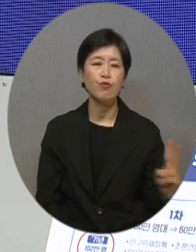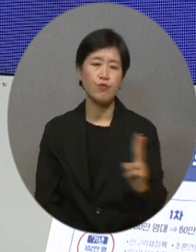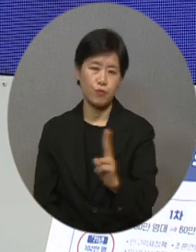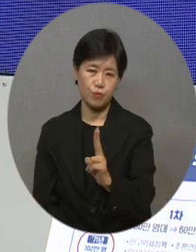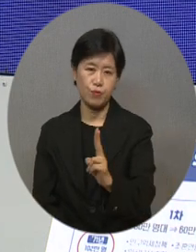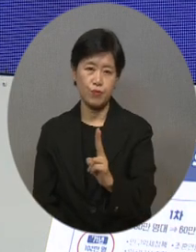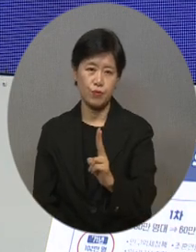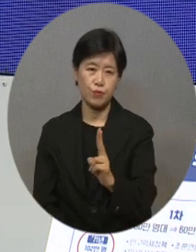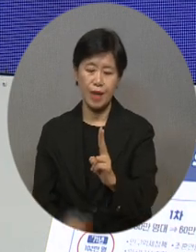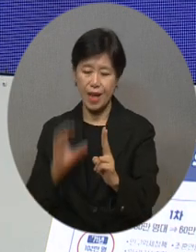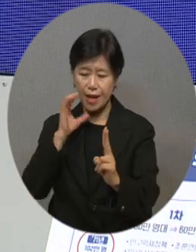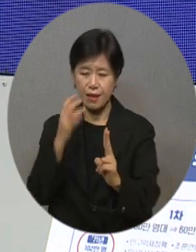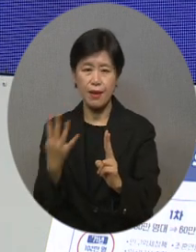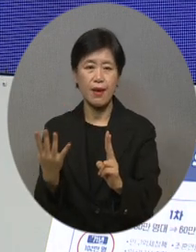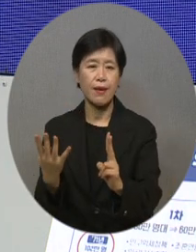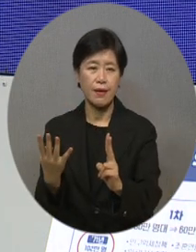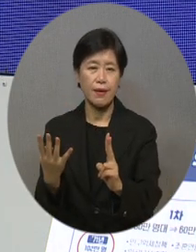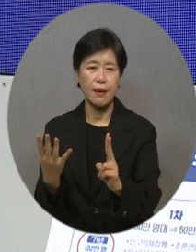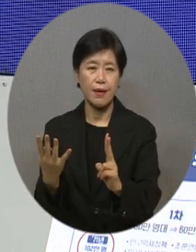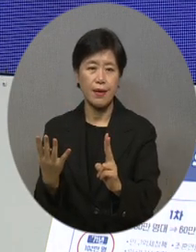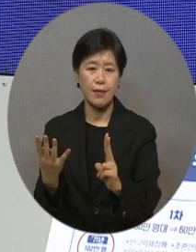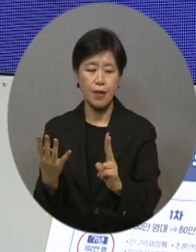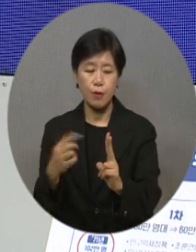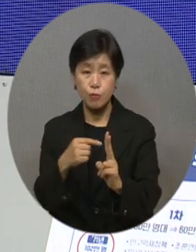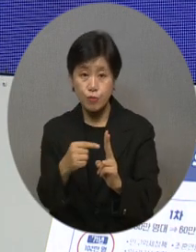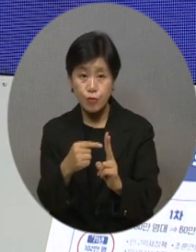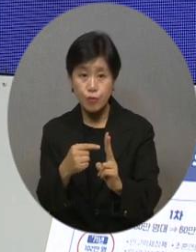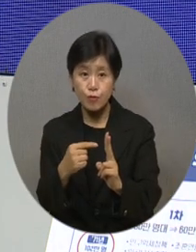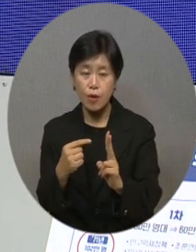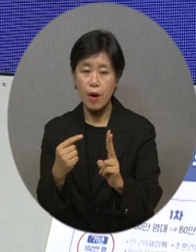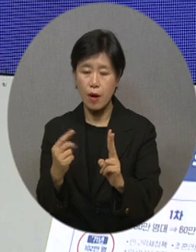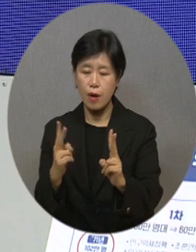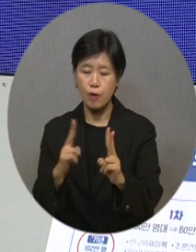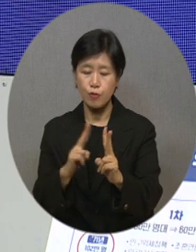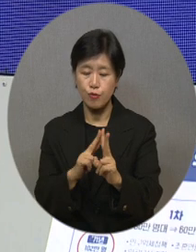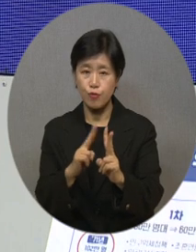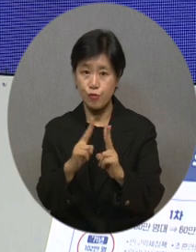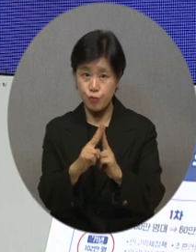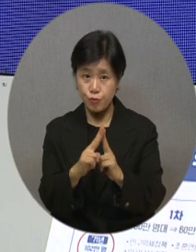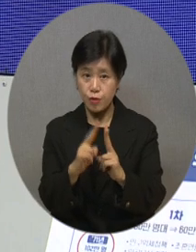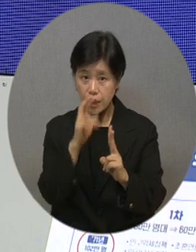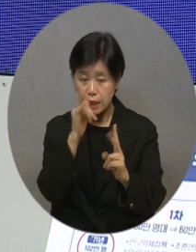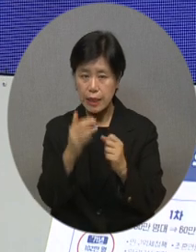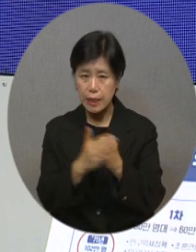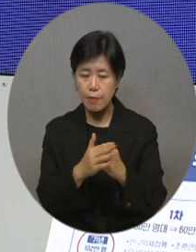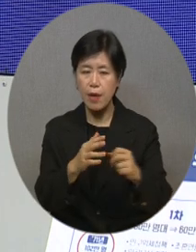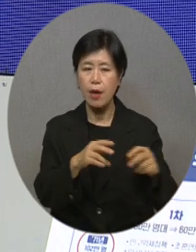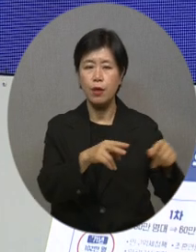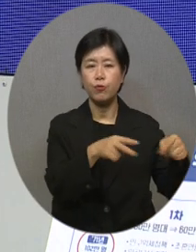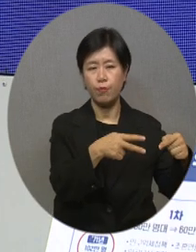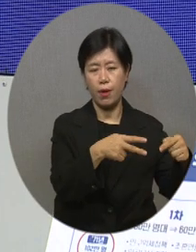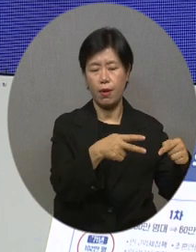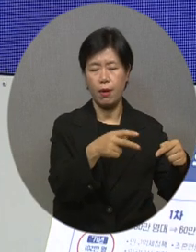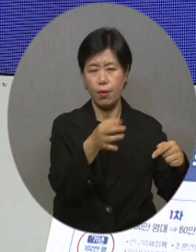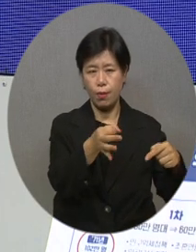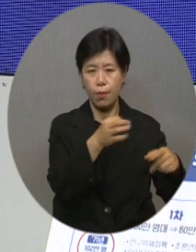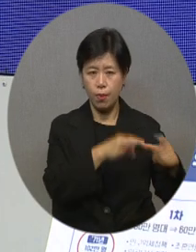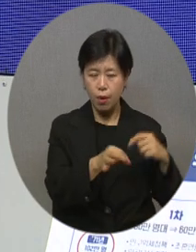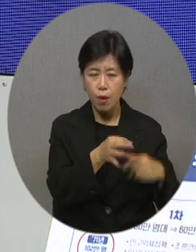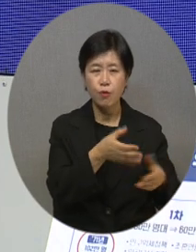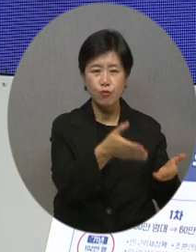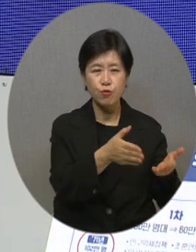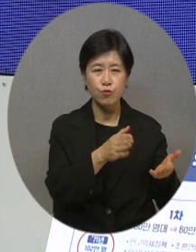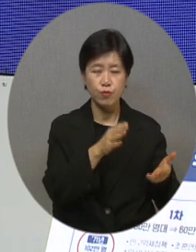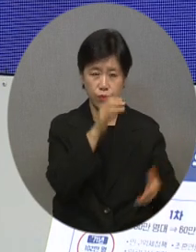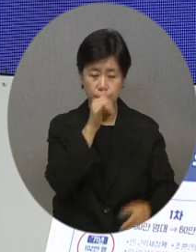추가적으로 가산을 좀 수당을 더 주는 식으로 그렇게 할 계획을 가지고 있고요. 또 우리가 산후에 대해서 이렇게